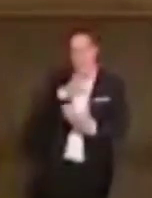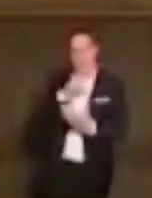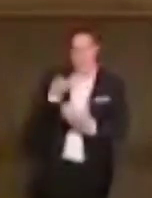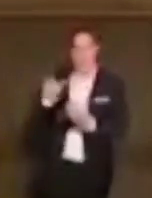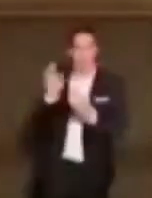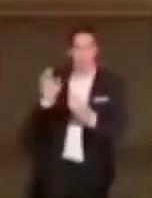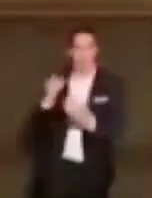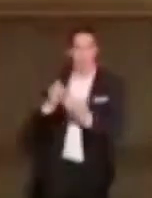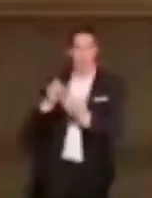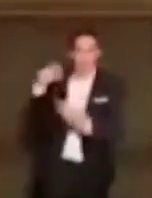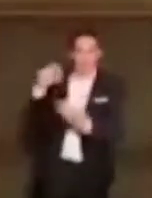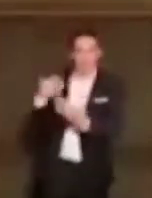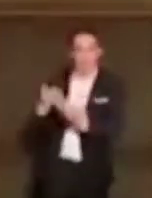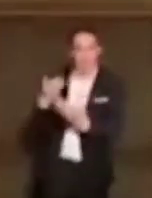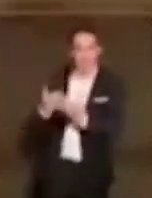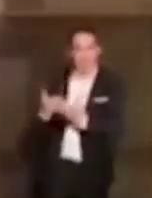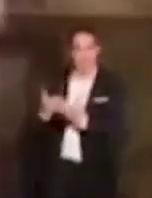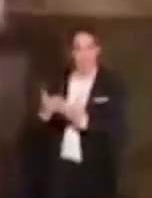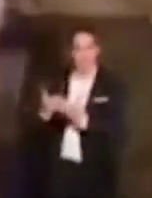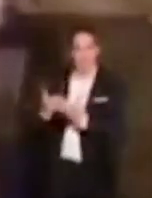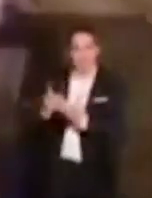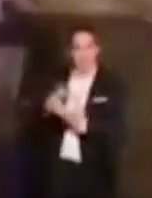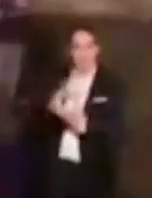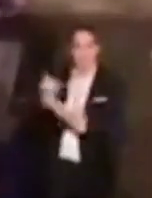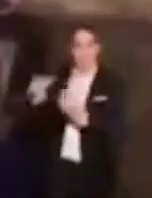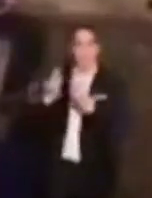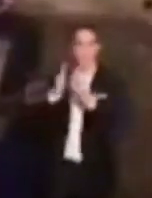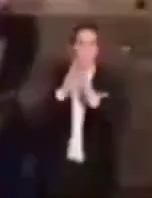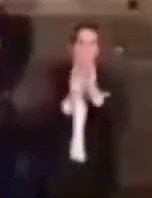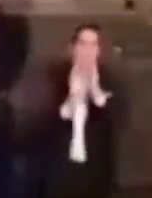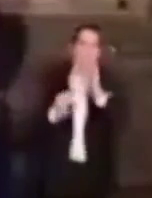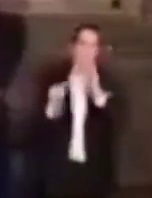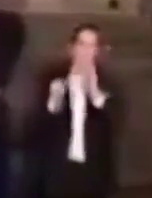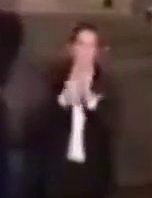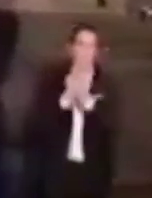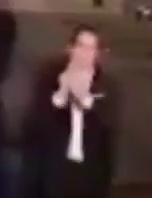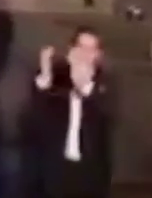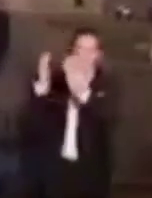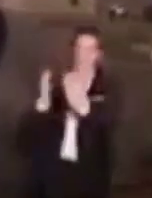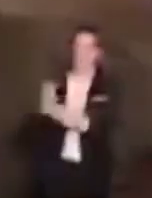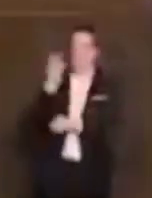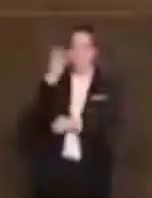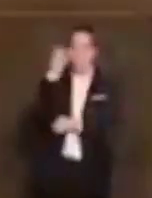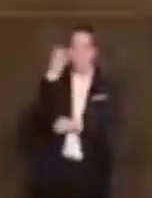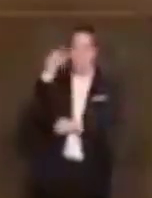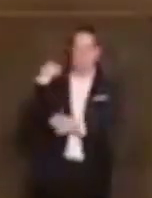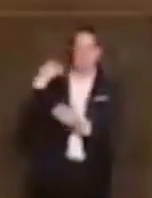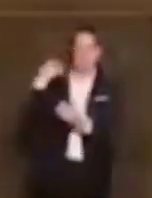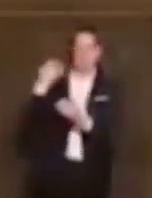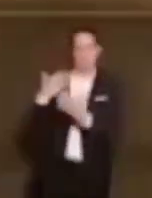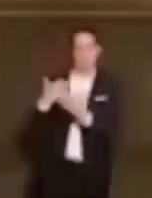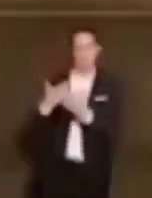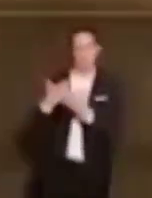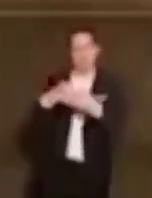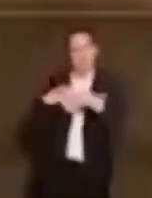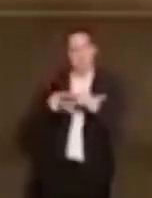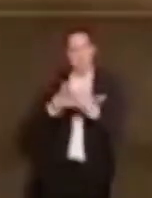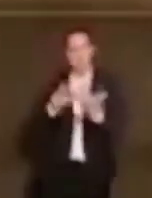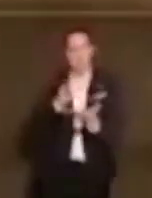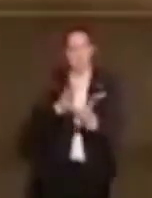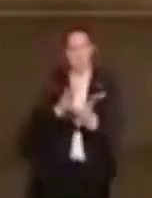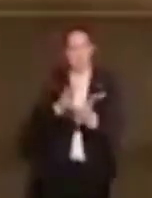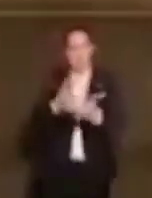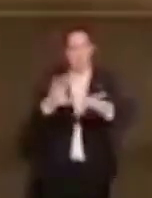او اهانت می کند؟ فرانسه یا عایشه؟ آقایان، درویی